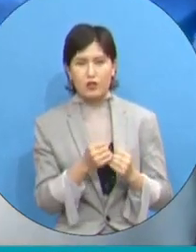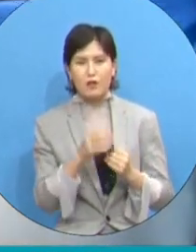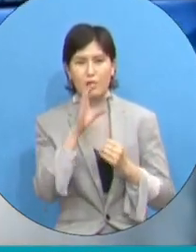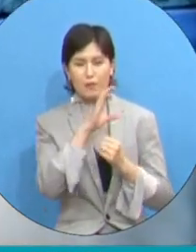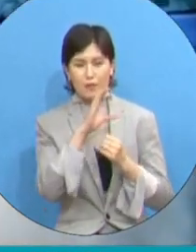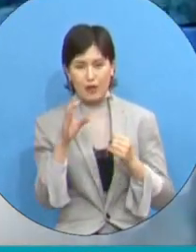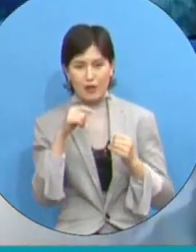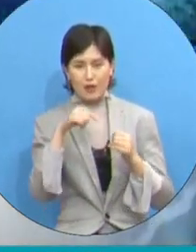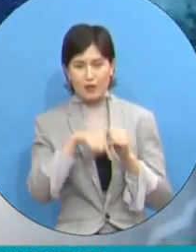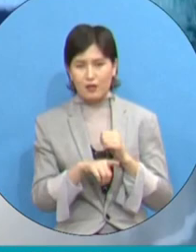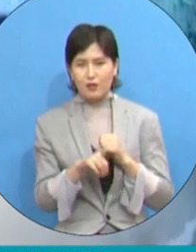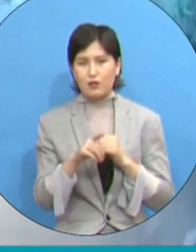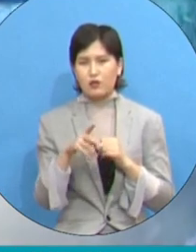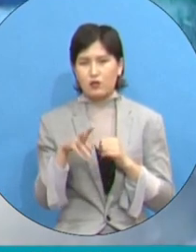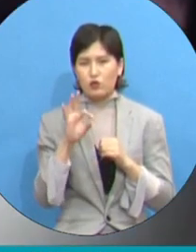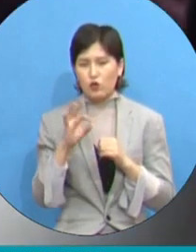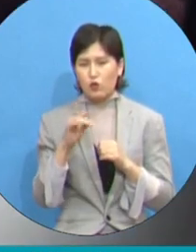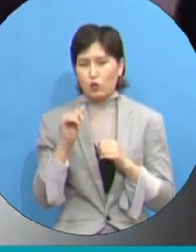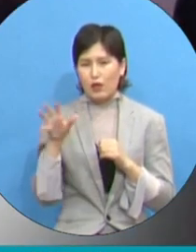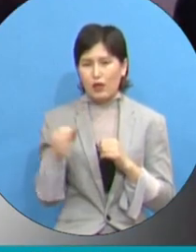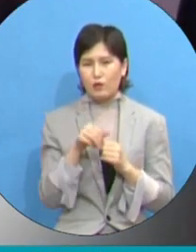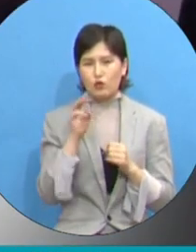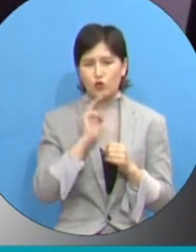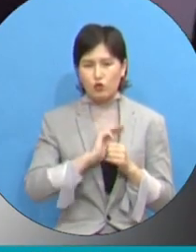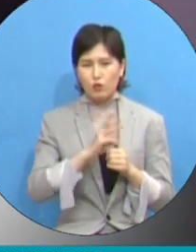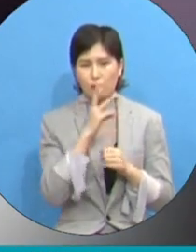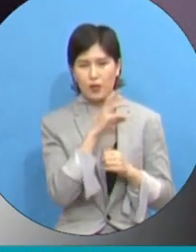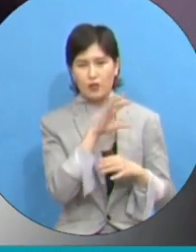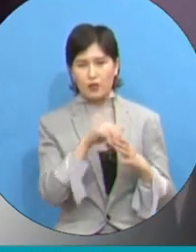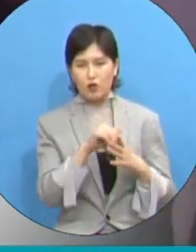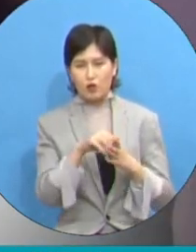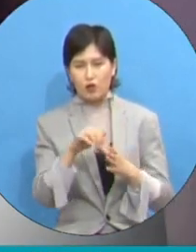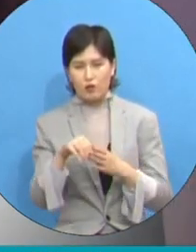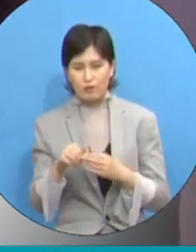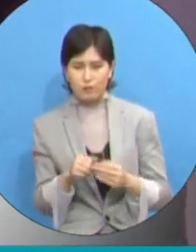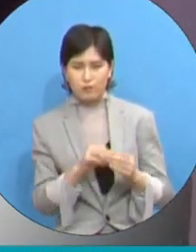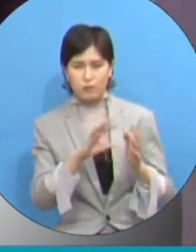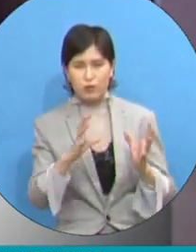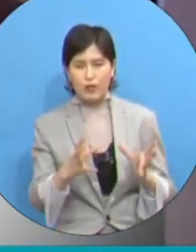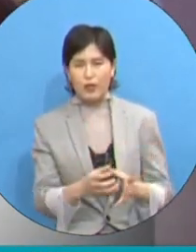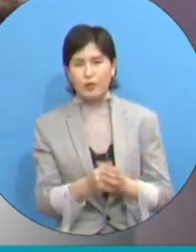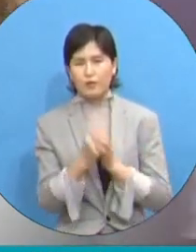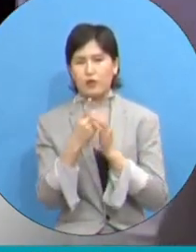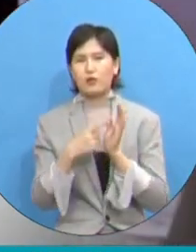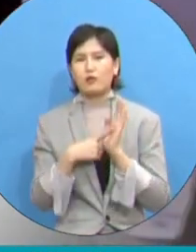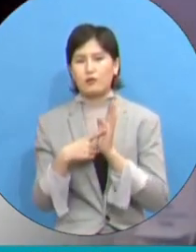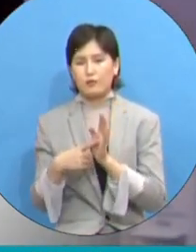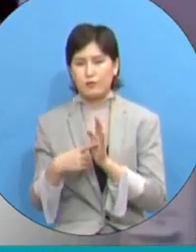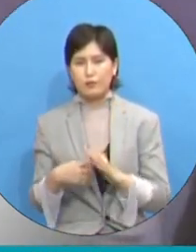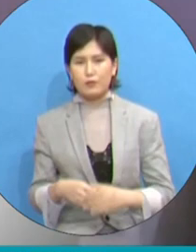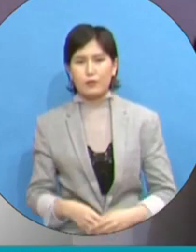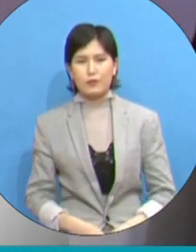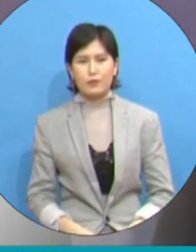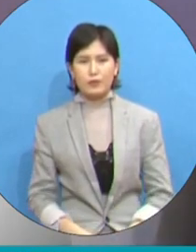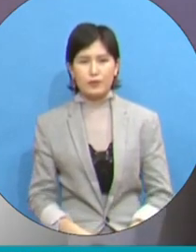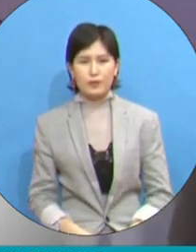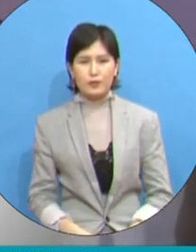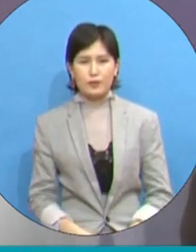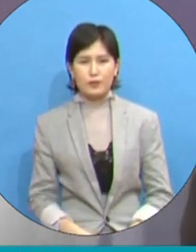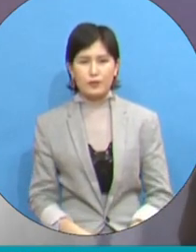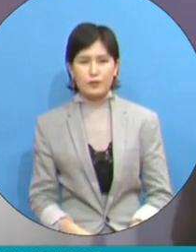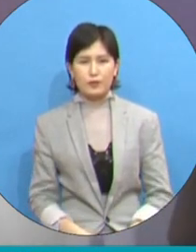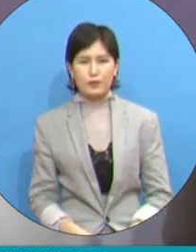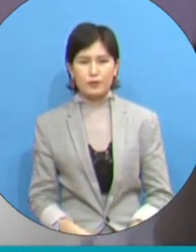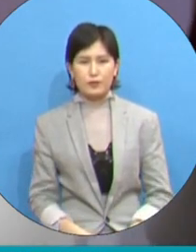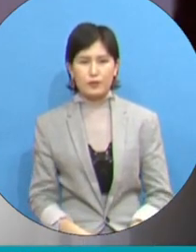бол хамгийн бэйс системийг л оруулах шиг оруулна. А нөгөө талд аль болох энд төлбөр авах гэж бодно. Тэр чинь энд төлбөр